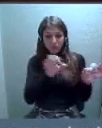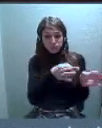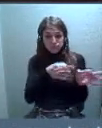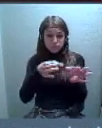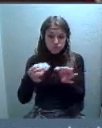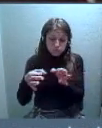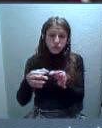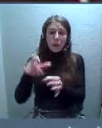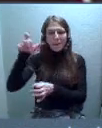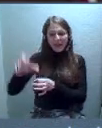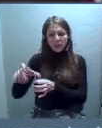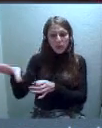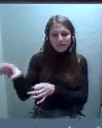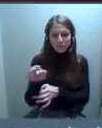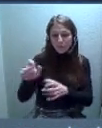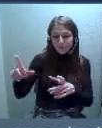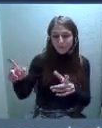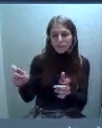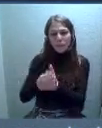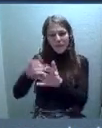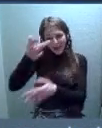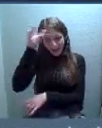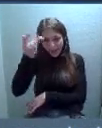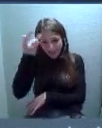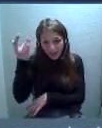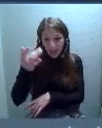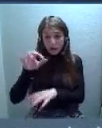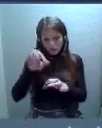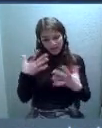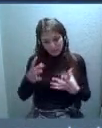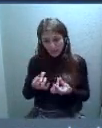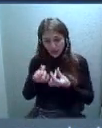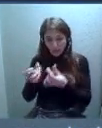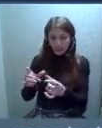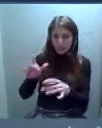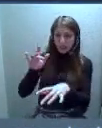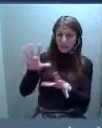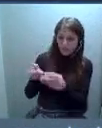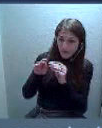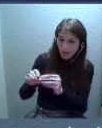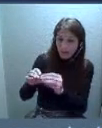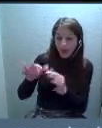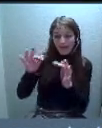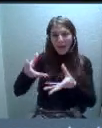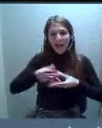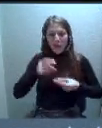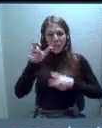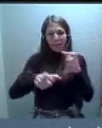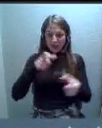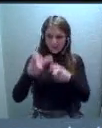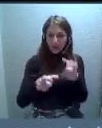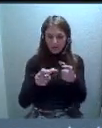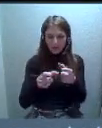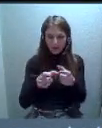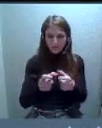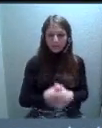spécifiques, et on arrive à une mixité sociale plaisante, tout à fait bénéfique pour tout le monde. Alors, bien